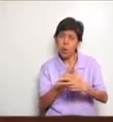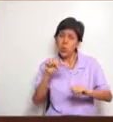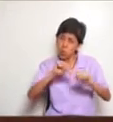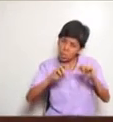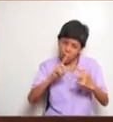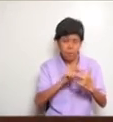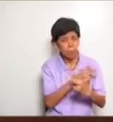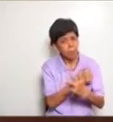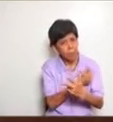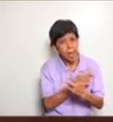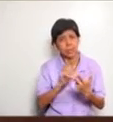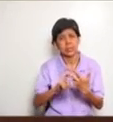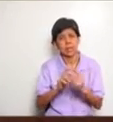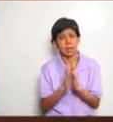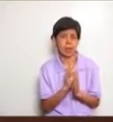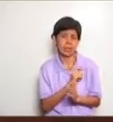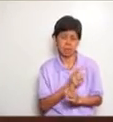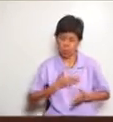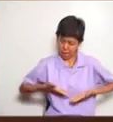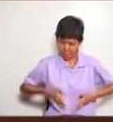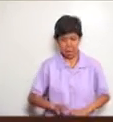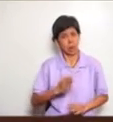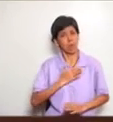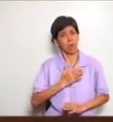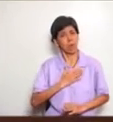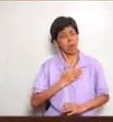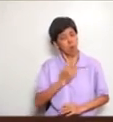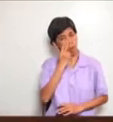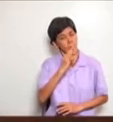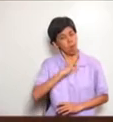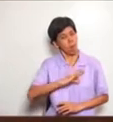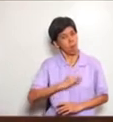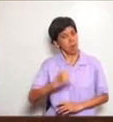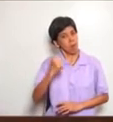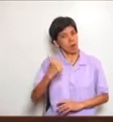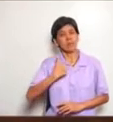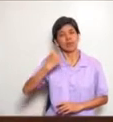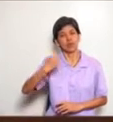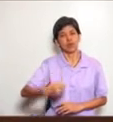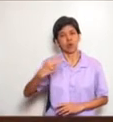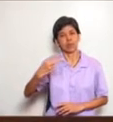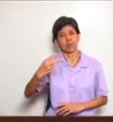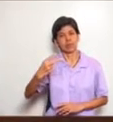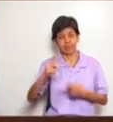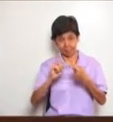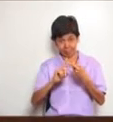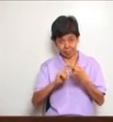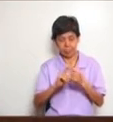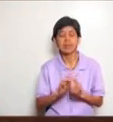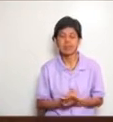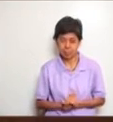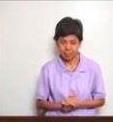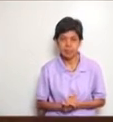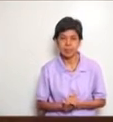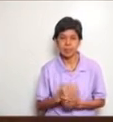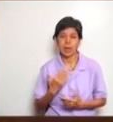สายได้สำเร็เพระเกิดมาชาตินี้ผมได้พบสิงมหาจัดจรย 2 อย่างในชีิต อย่างแกคอพระ